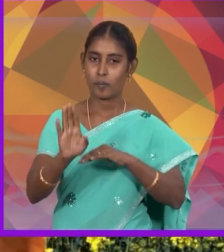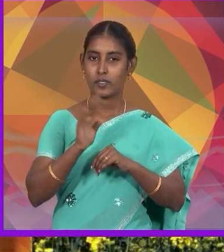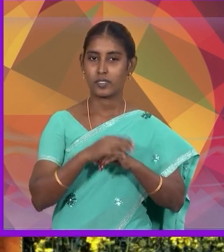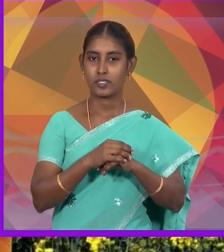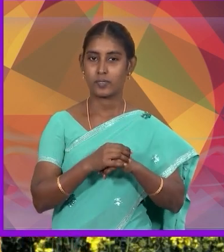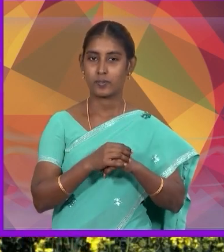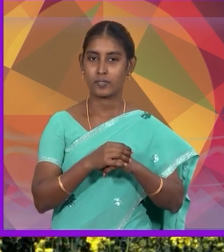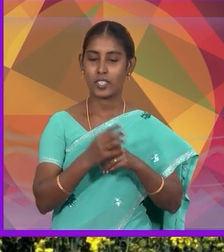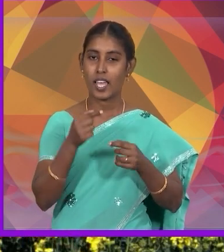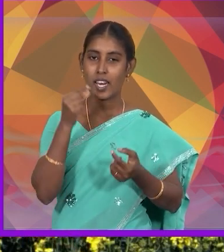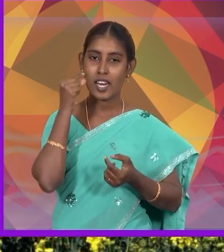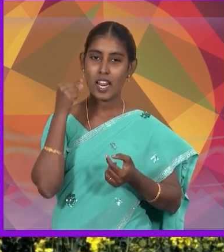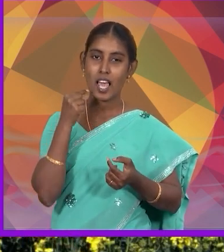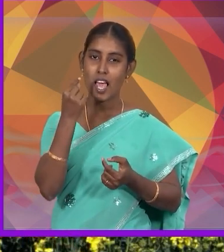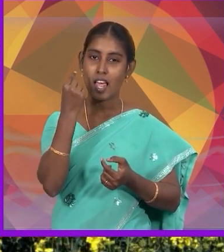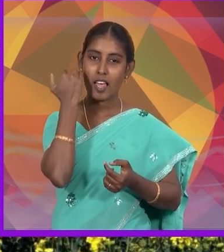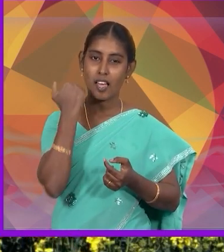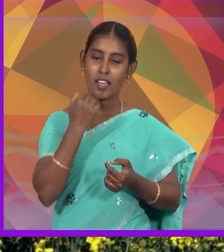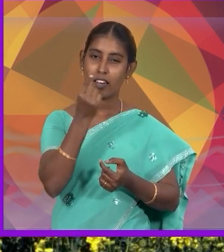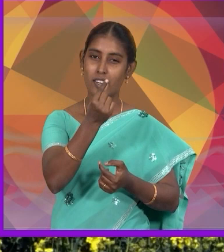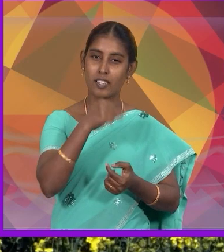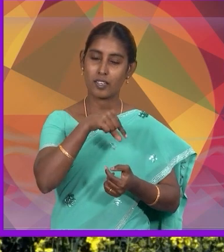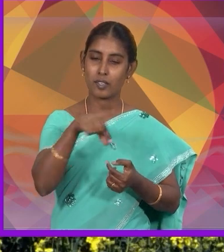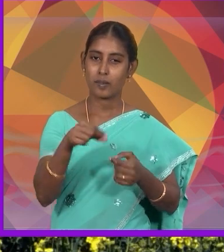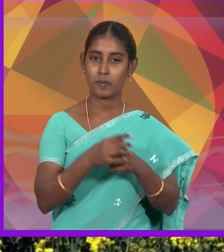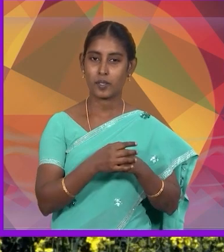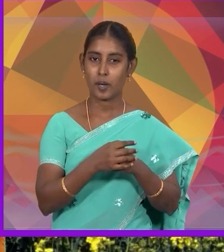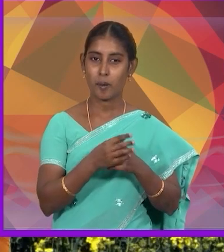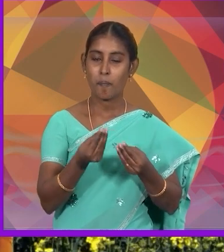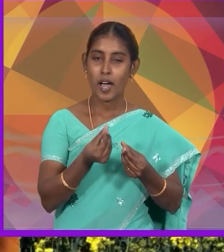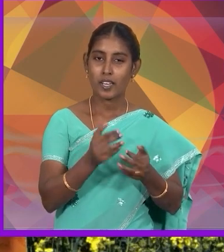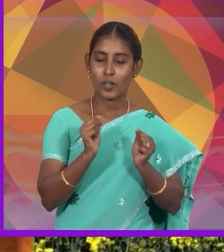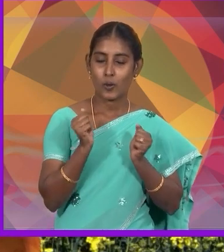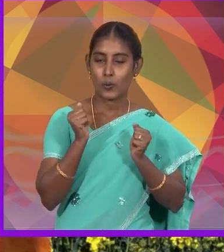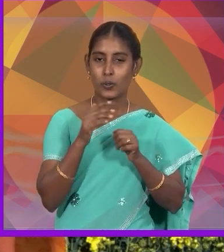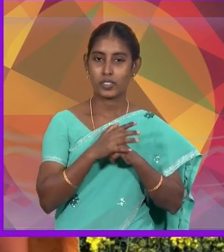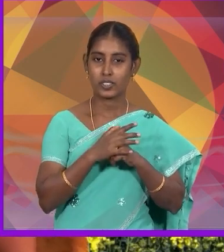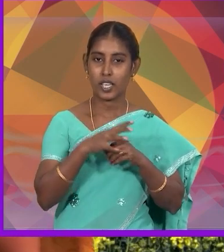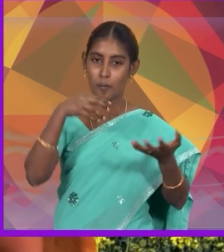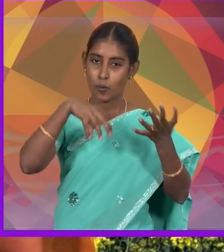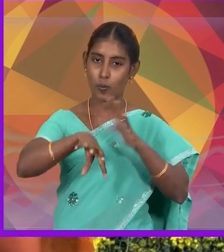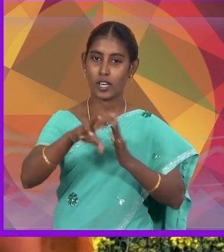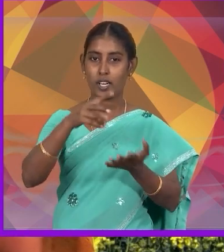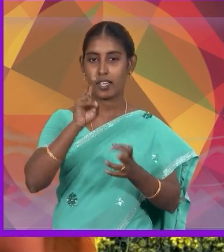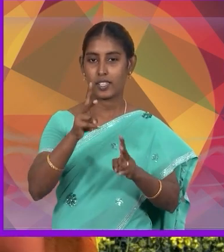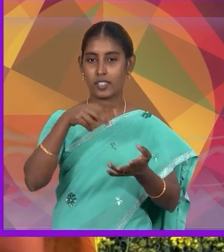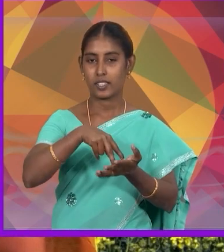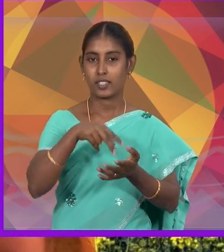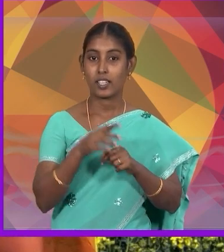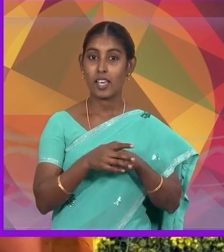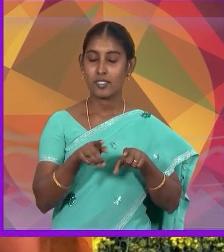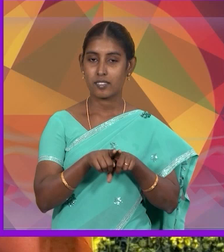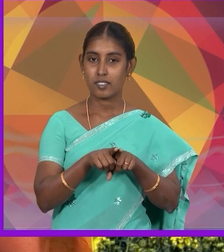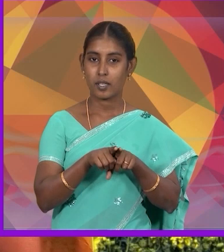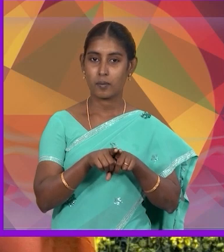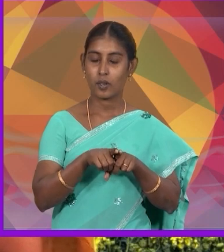நெல் வயல் பாருங்கன்னா தண்ணியே நிக்கணுங்க, மண்ணு குளிர்ந்து நல்லா தண்ணி நிக்கணும். அதுக்குள்ளதான் நெல் பயிர்